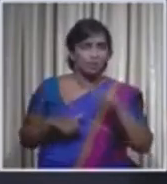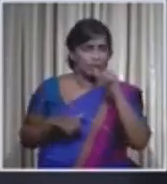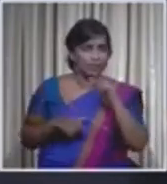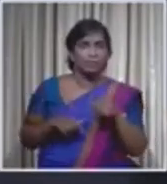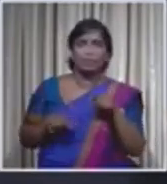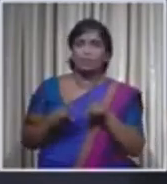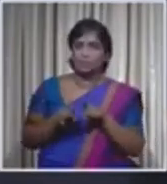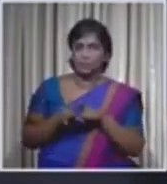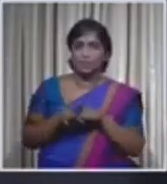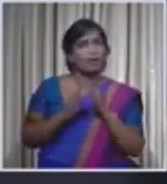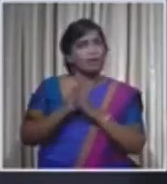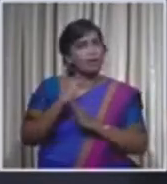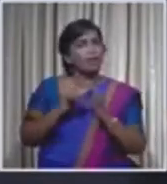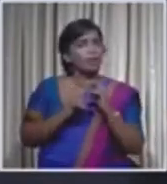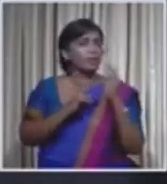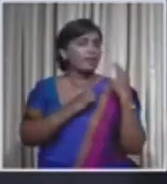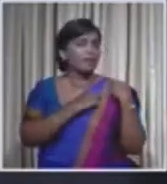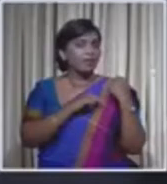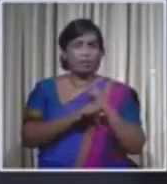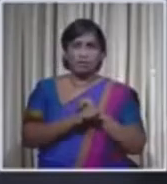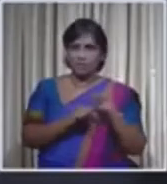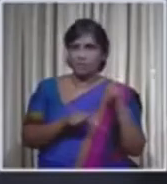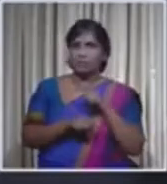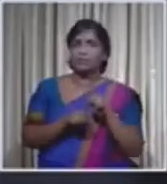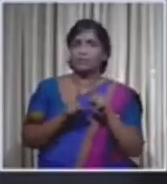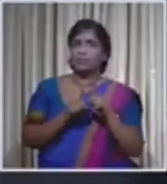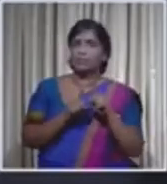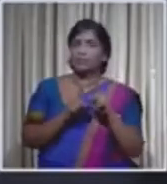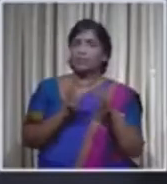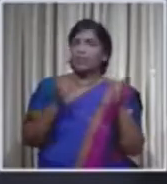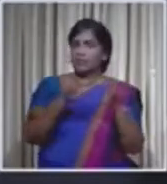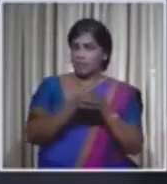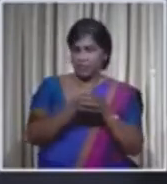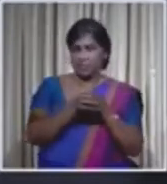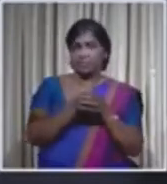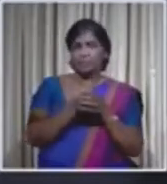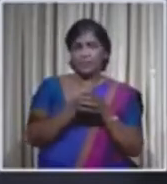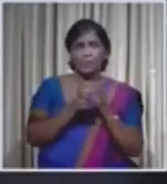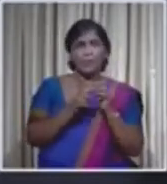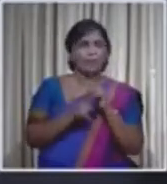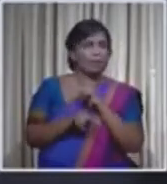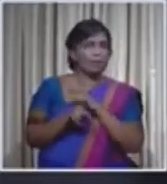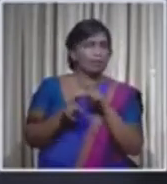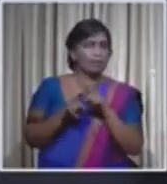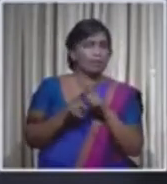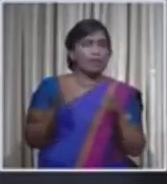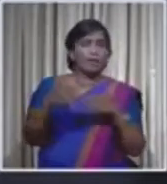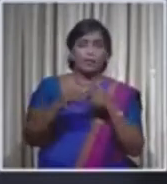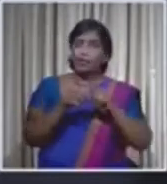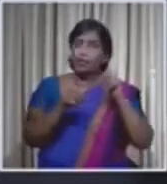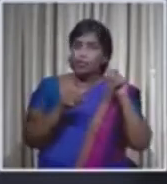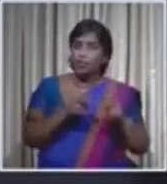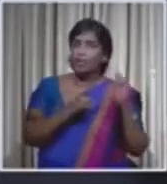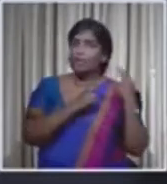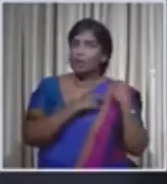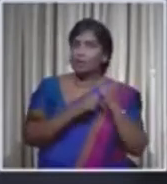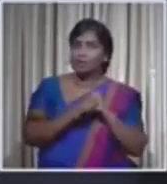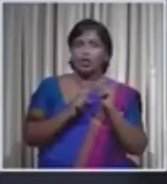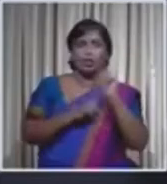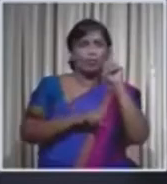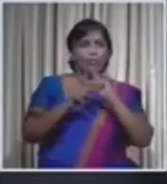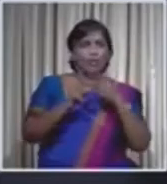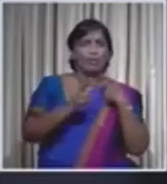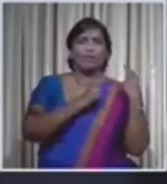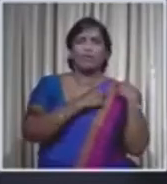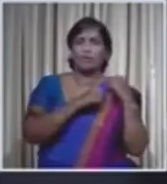තියෙනවා ඇමතිවරුන්ට වග කියන්නේ නැති කණ්ඩායම පාලි එතකොට කැබිනට් මණ්ඩලයට වග කියන්නේ නැත්නම් පාර්ලිමේන්තුවට